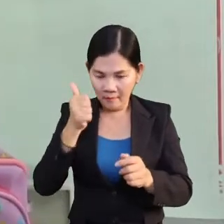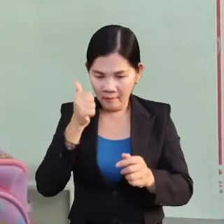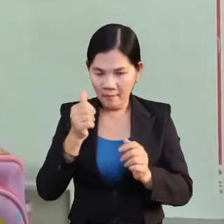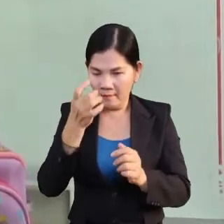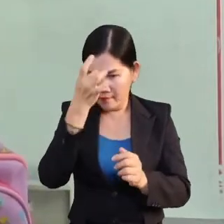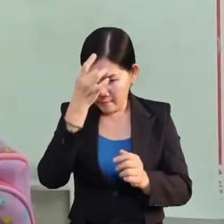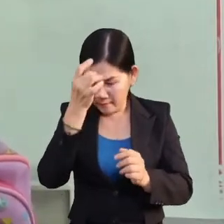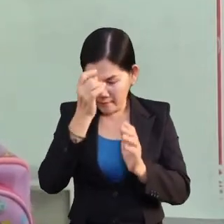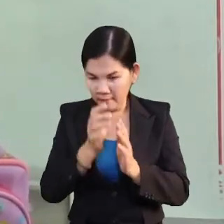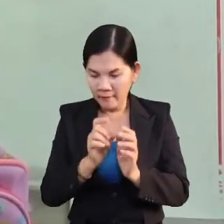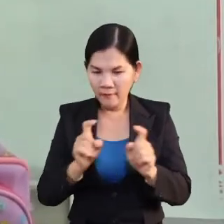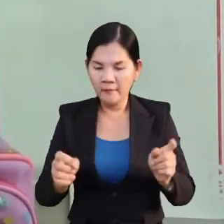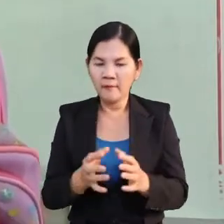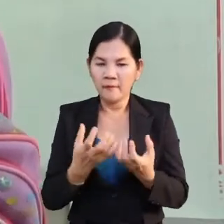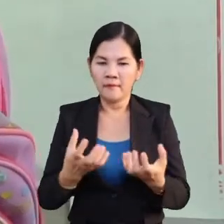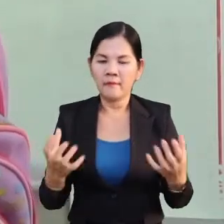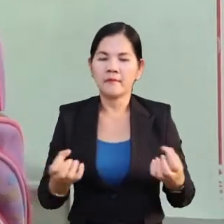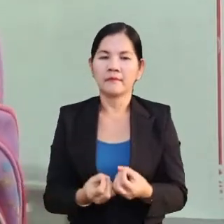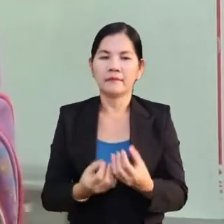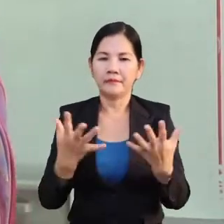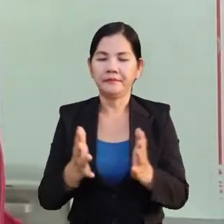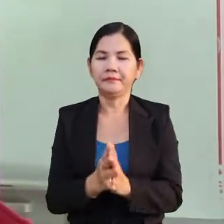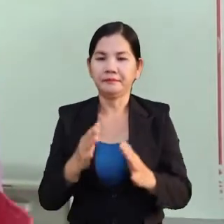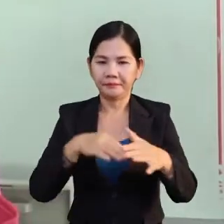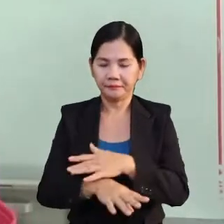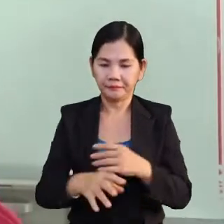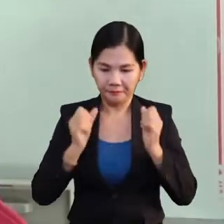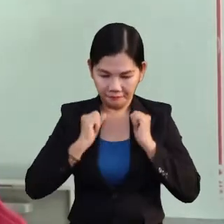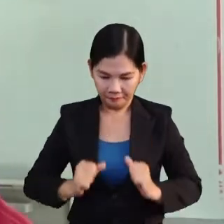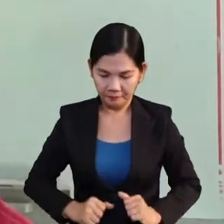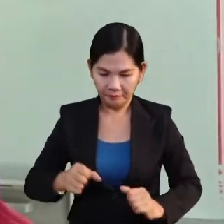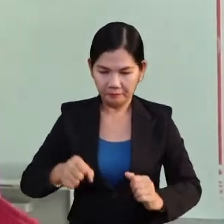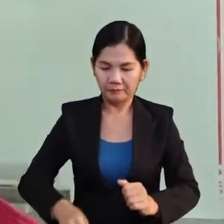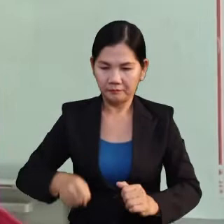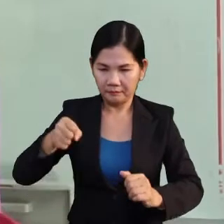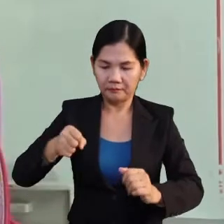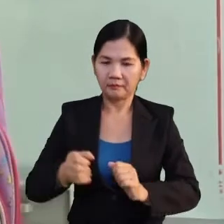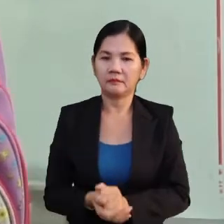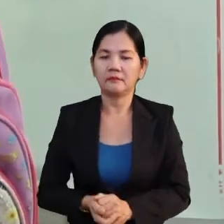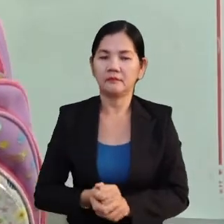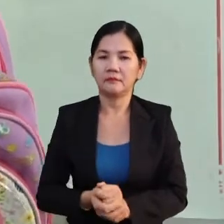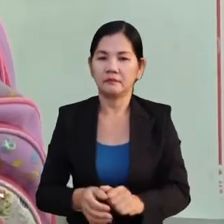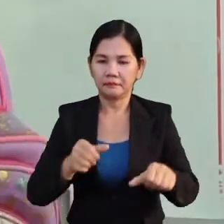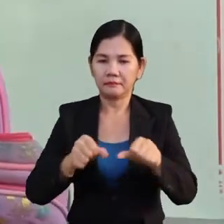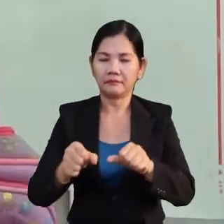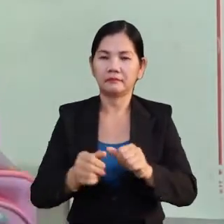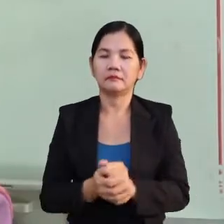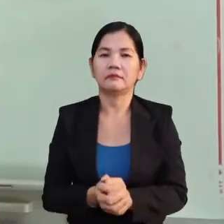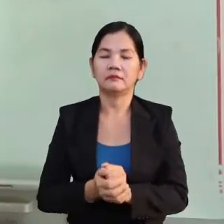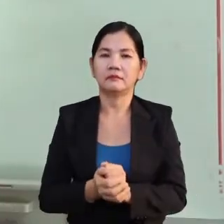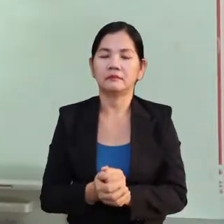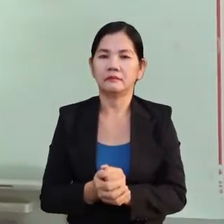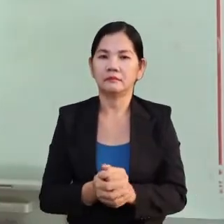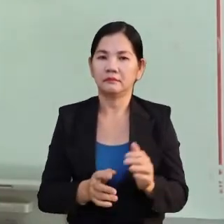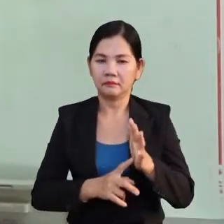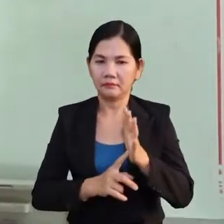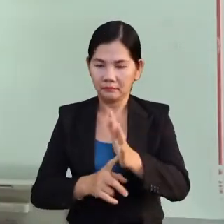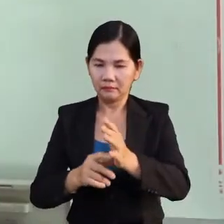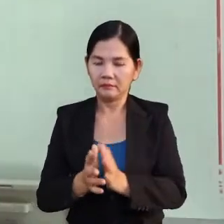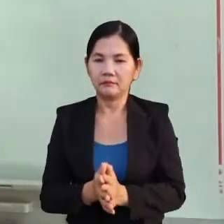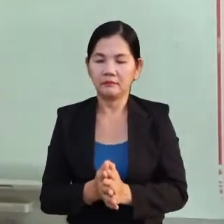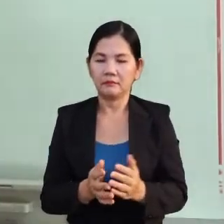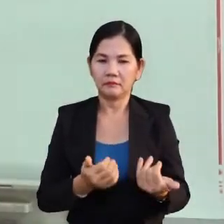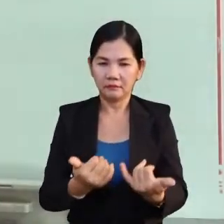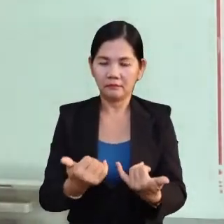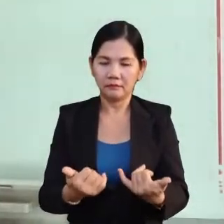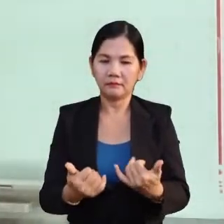របស់អ្នកគ្រូមានសម្ភារៈច្រើនណាស់ណោះអញ្ចឹងយើងដាក់នៅក្នុងកតាបដែរចាំមើលបន្តទៀតអ្នកគ្រូនឹងមានអ្វីបន្តបង្ហាញកូ